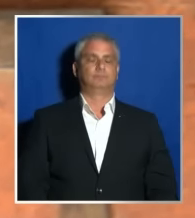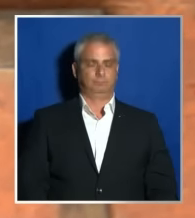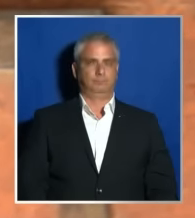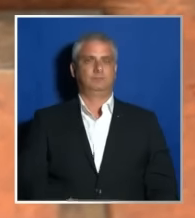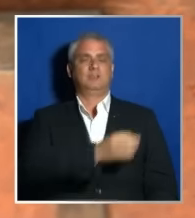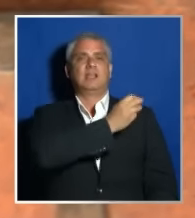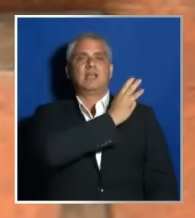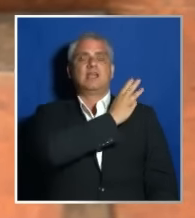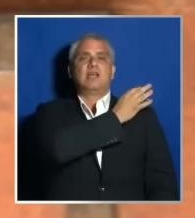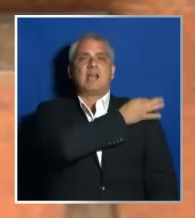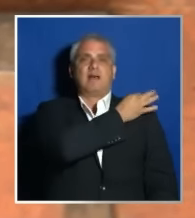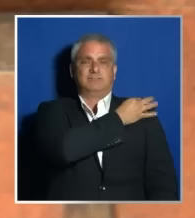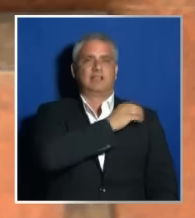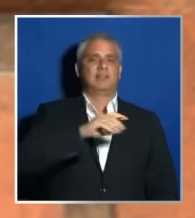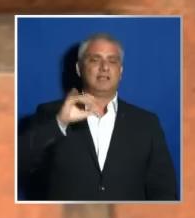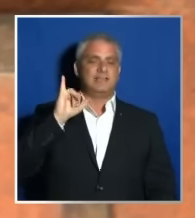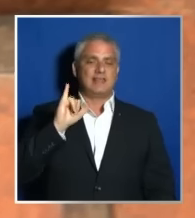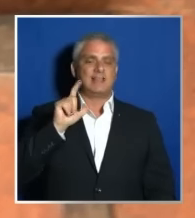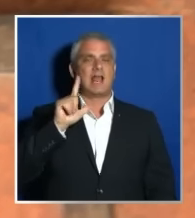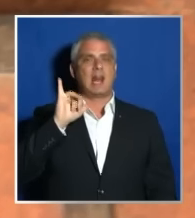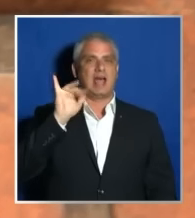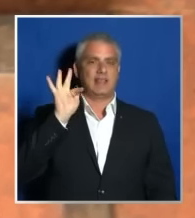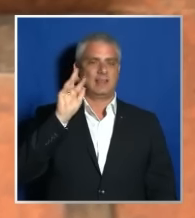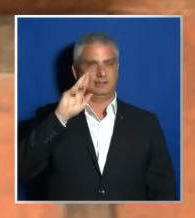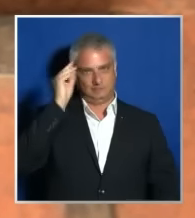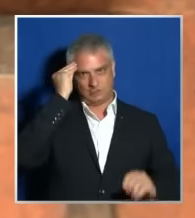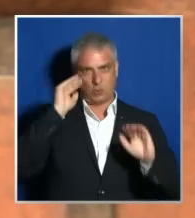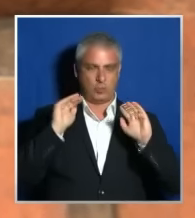רב סרן משה ידידיה לייטר, זיכרונו לברכה,